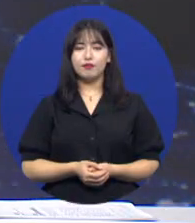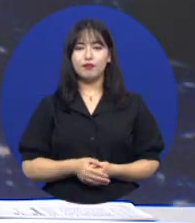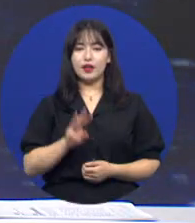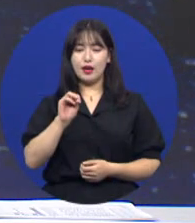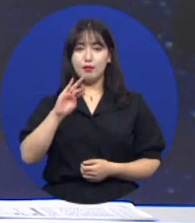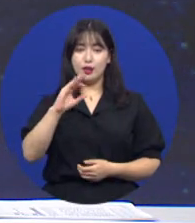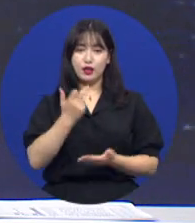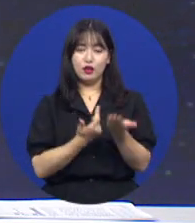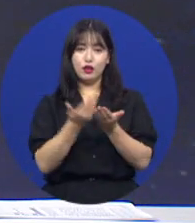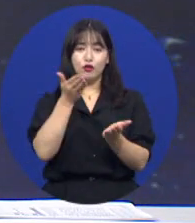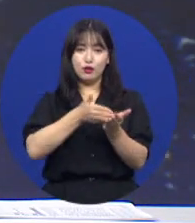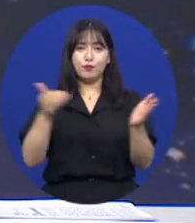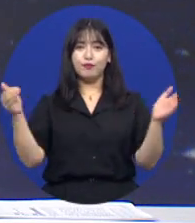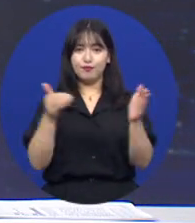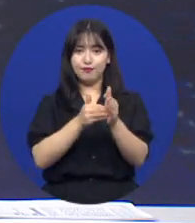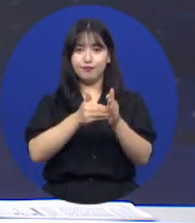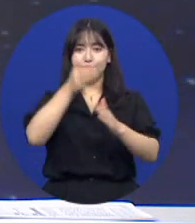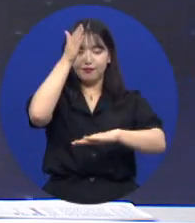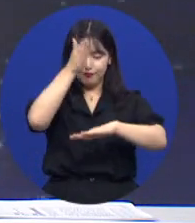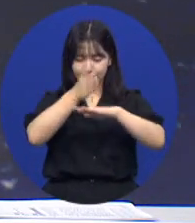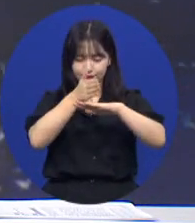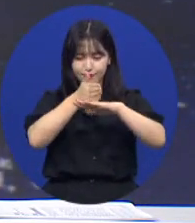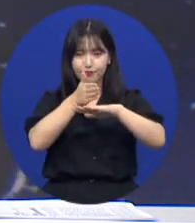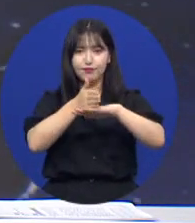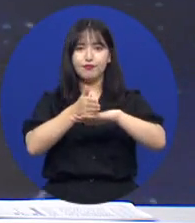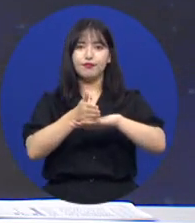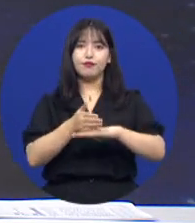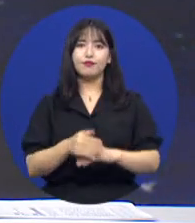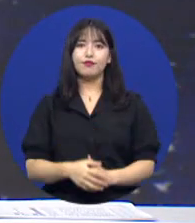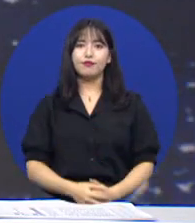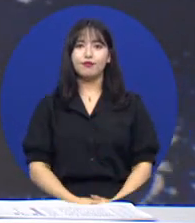뉴스데스크 제주 마칩니다 시청해주신 여러분 고맙습니다